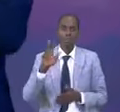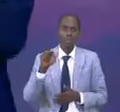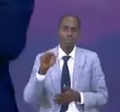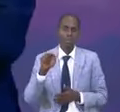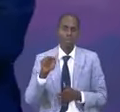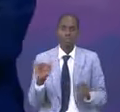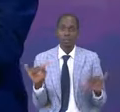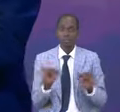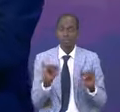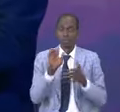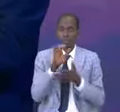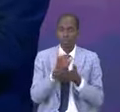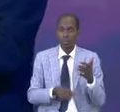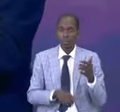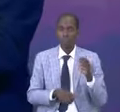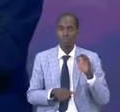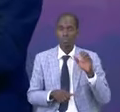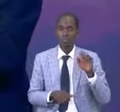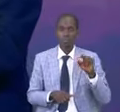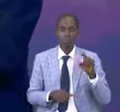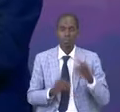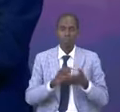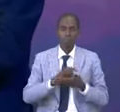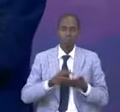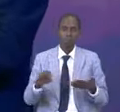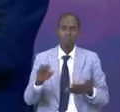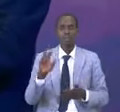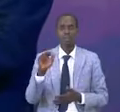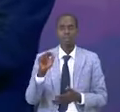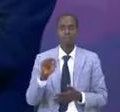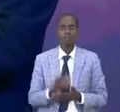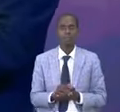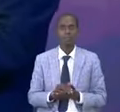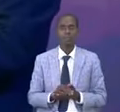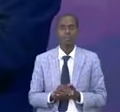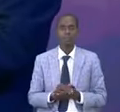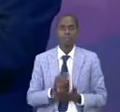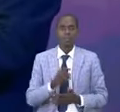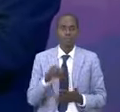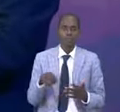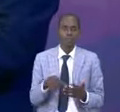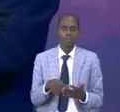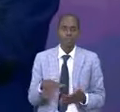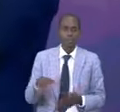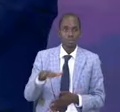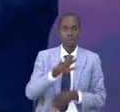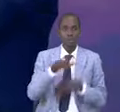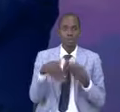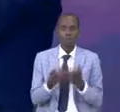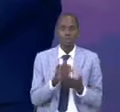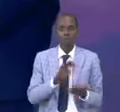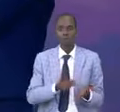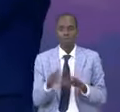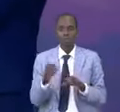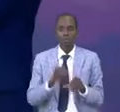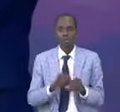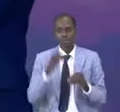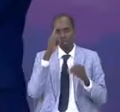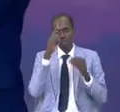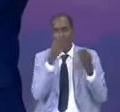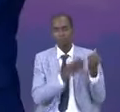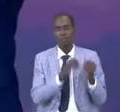verset 13 c'est dans la foi qui sont tous morts sans avoir obtenu